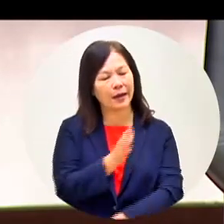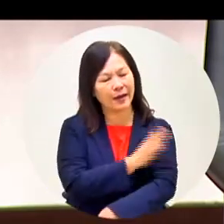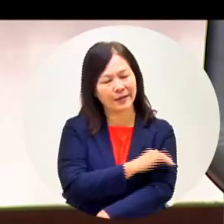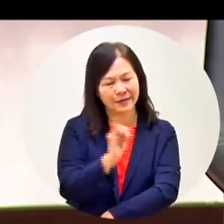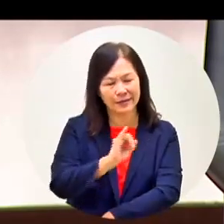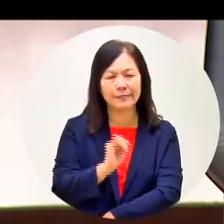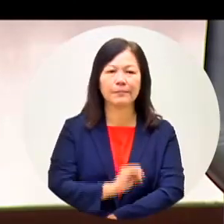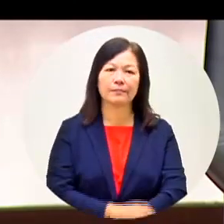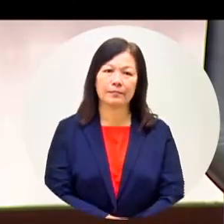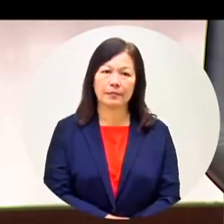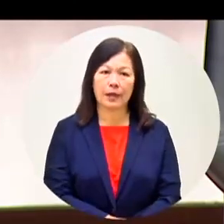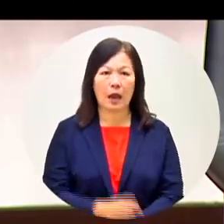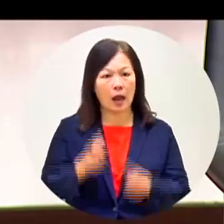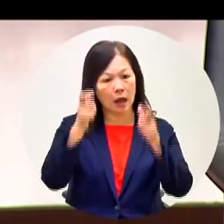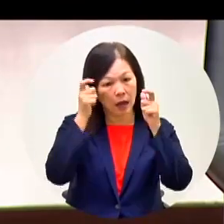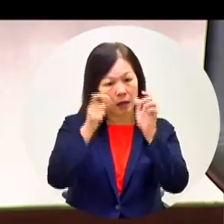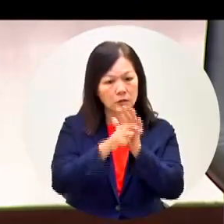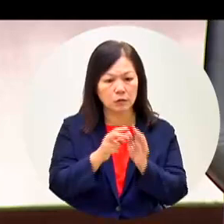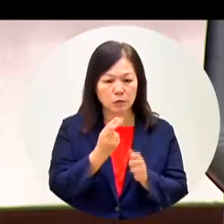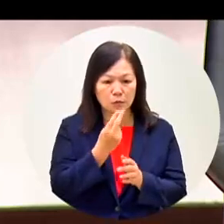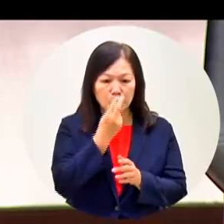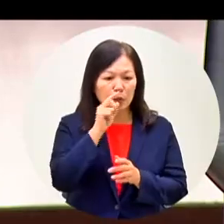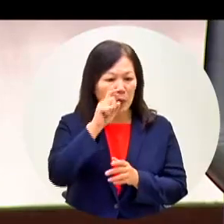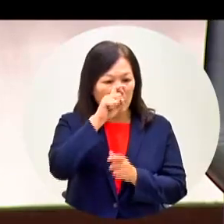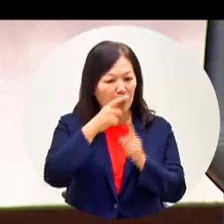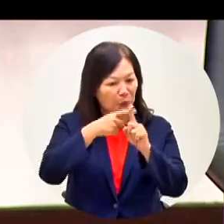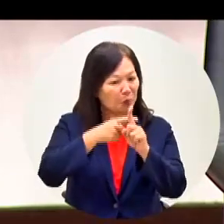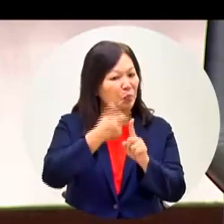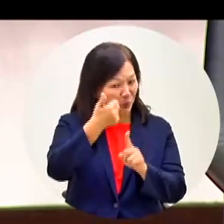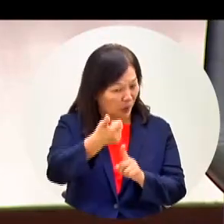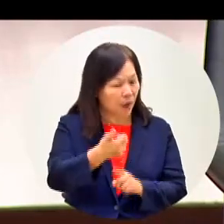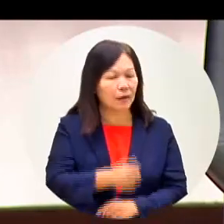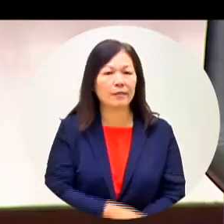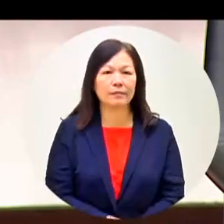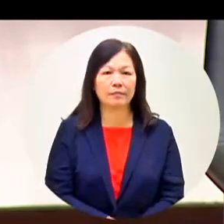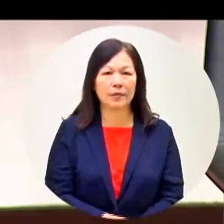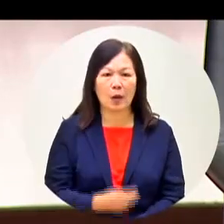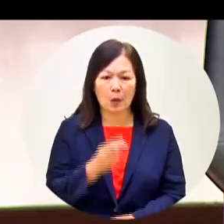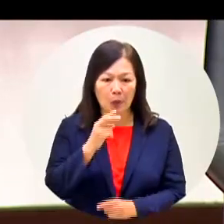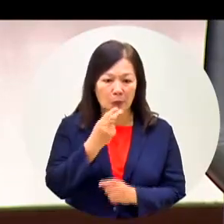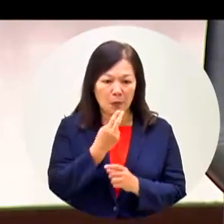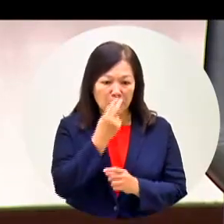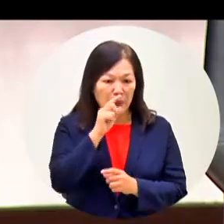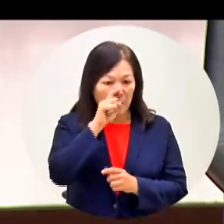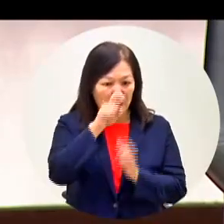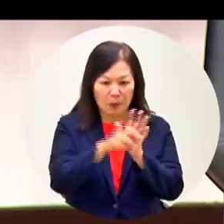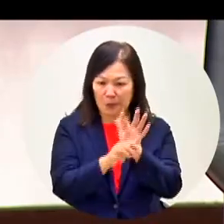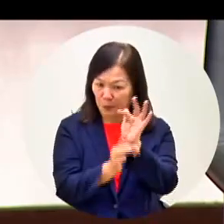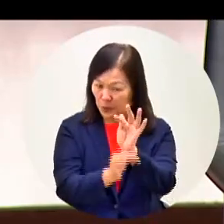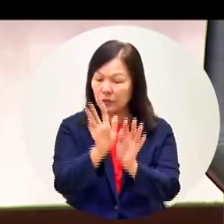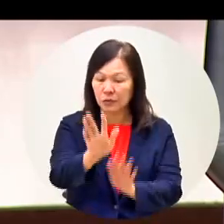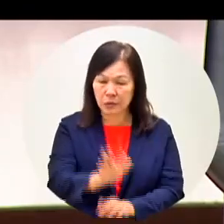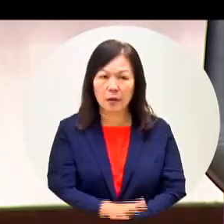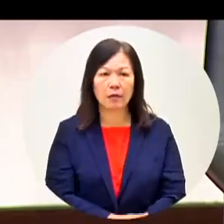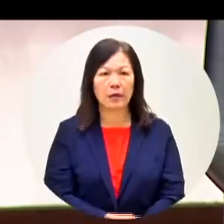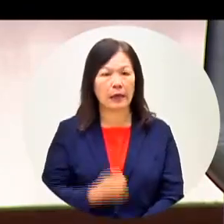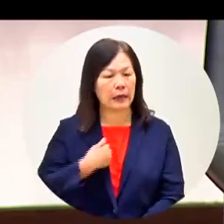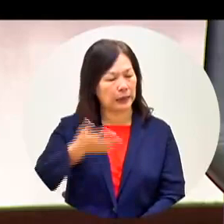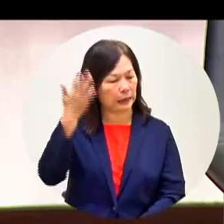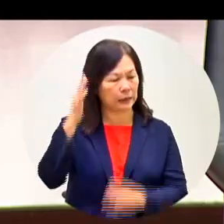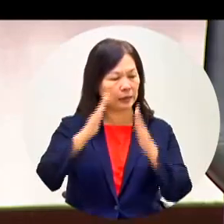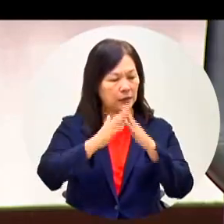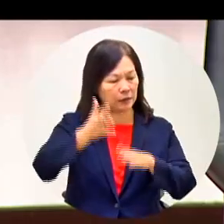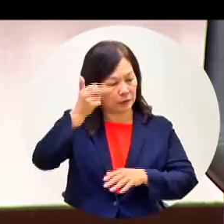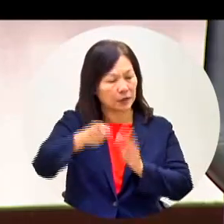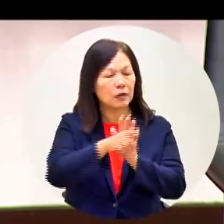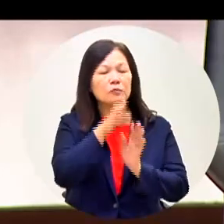气品质是很好的，我们的空污品质是合乎标准的。前朝的政府是用这样的态度在面对我们的民